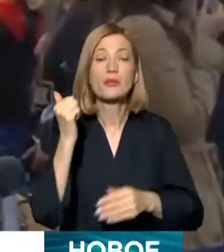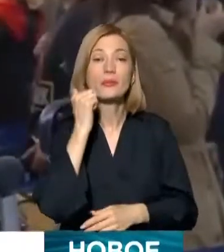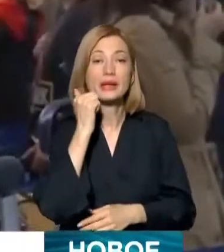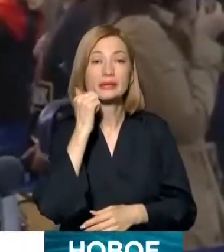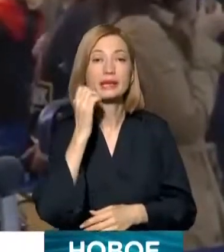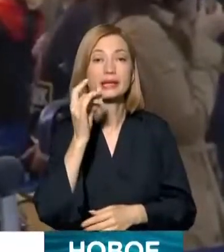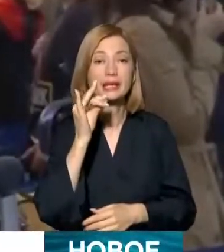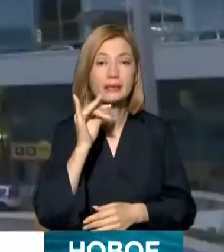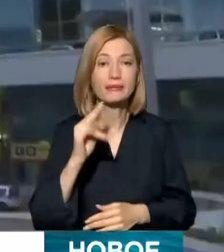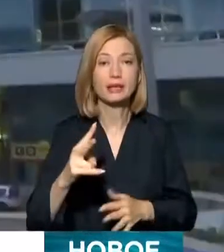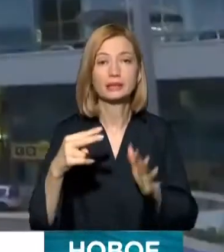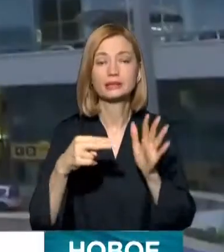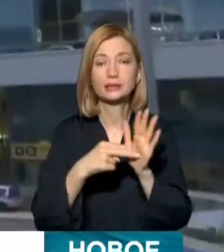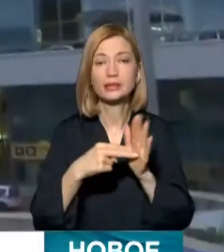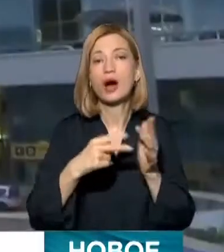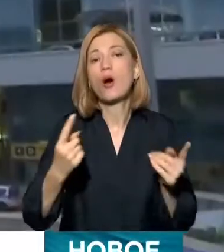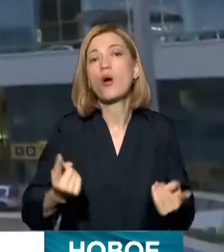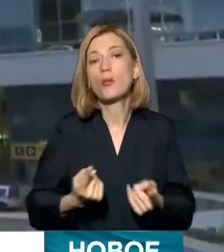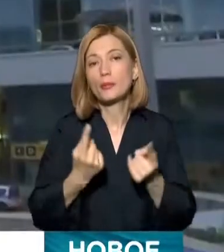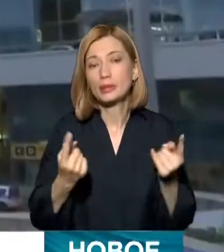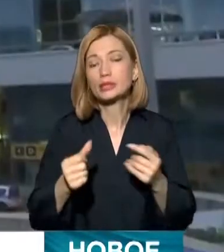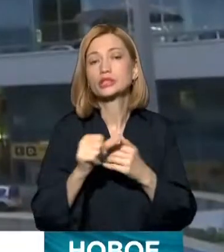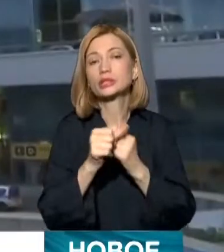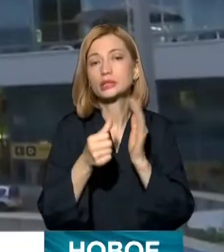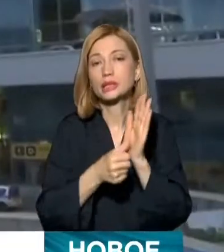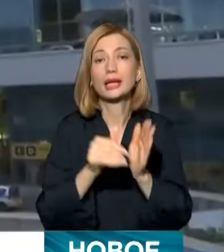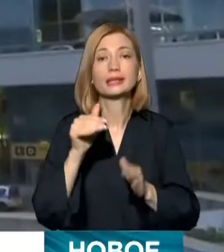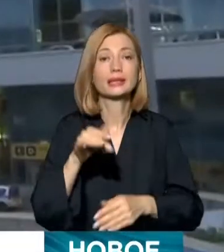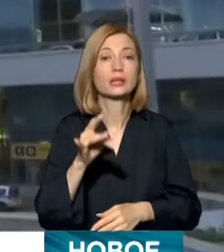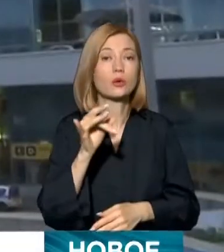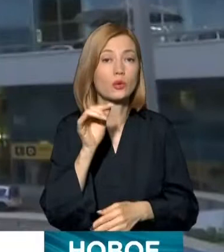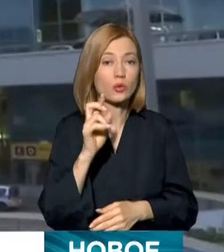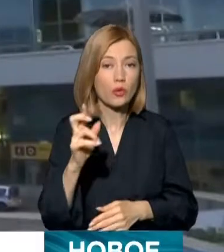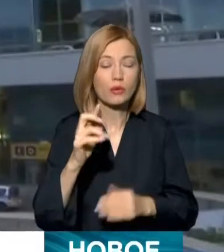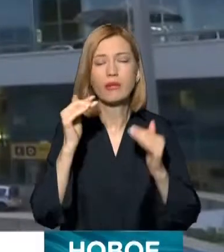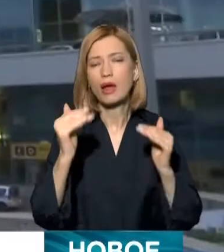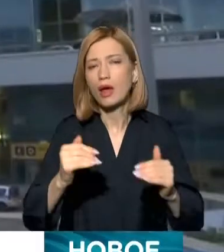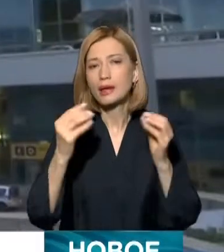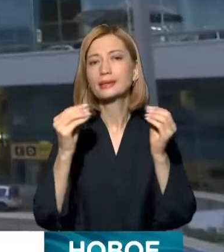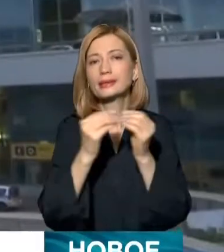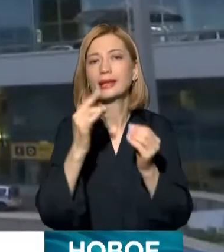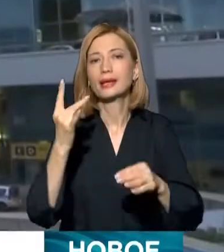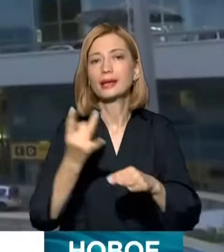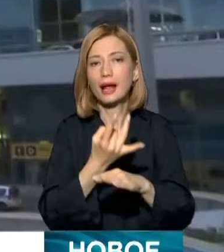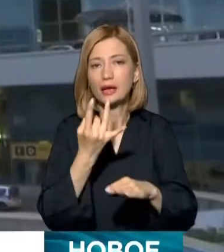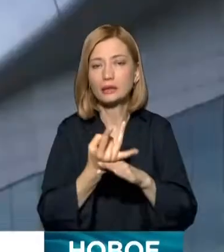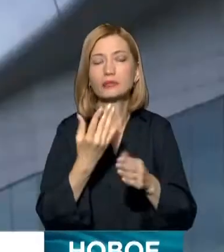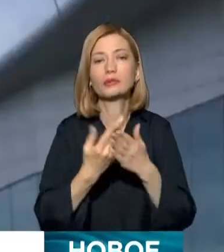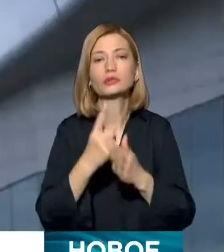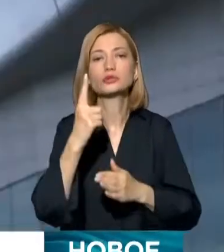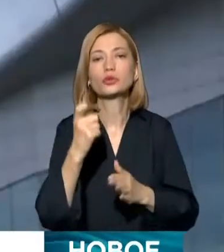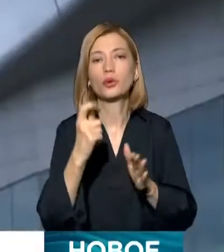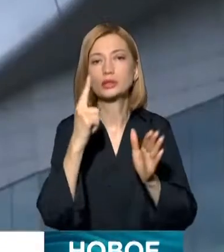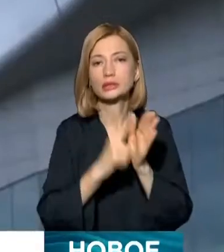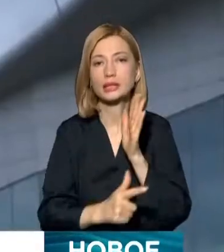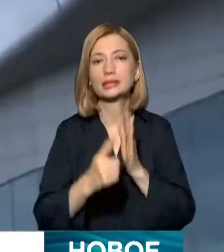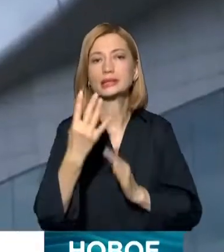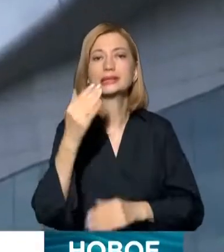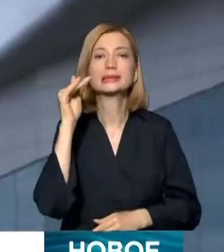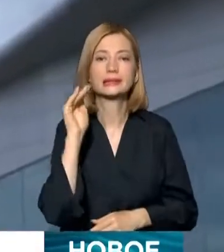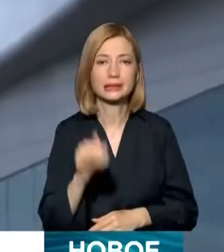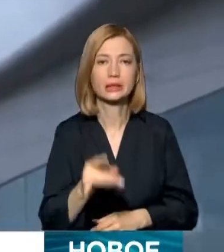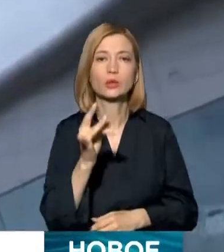Москва-Ереван, стоимость которого обычно не превышает 16 тысяч рублей, подорожал в 10 раз и стоит теперь около 174